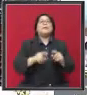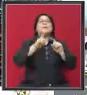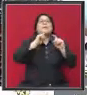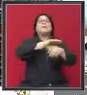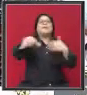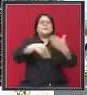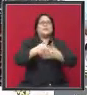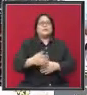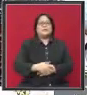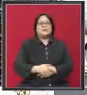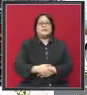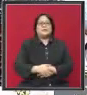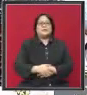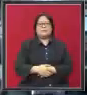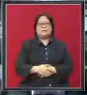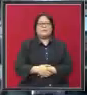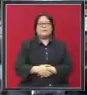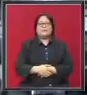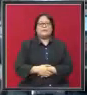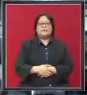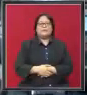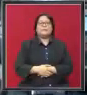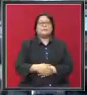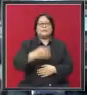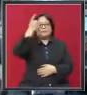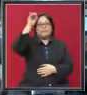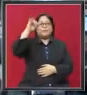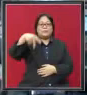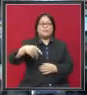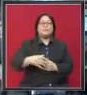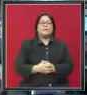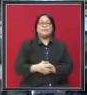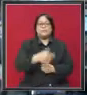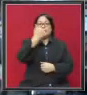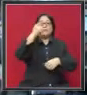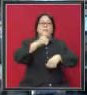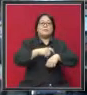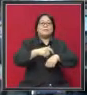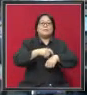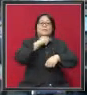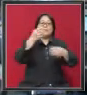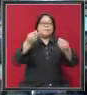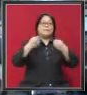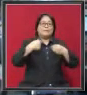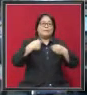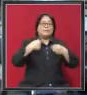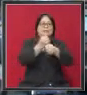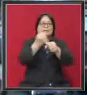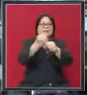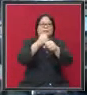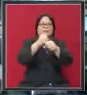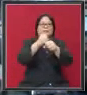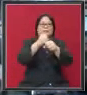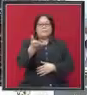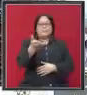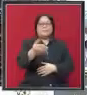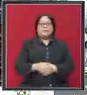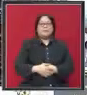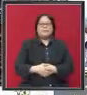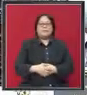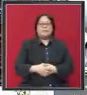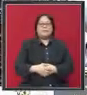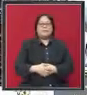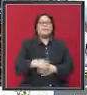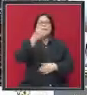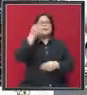Jawab semua sekali. Gulung semua. Dato' Yang di-Pertua, kerana masa ni tak mengizinkan boleh saya menggulung. Teruskan, speaker teruskan. Dah